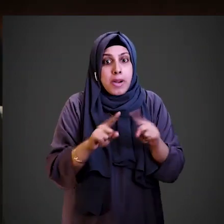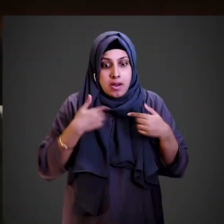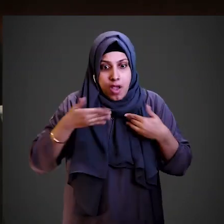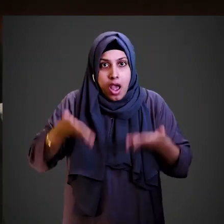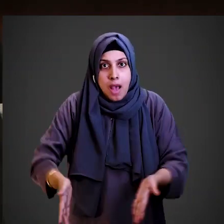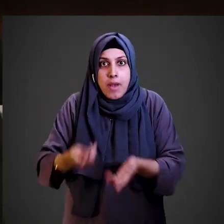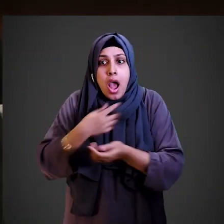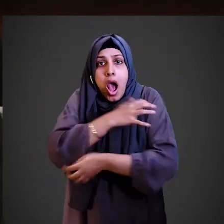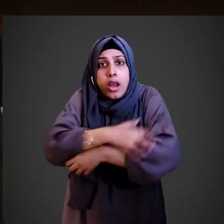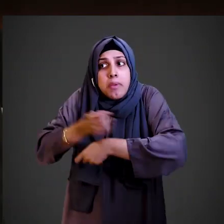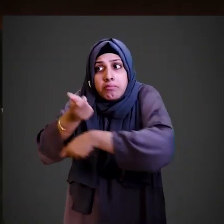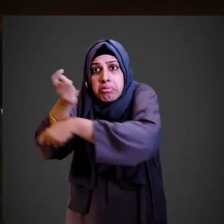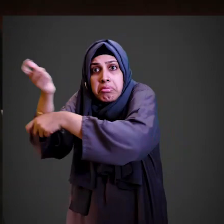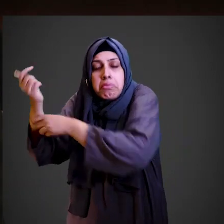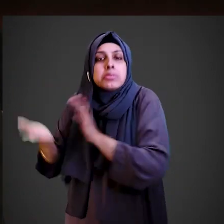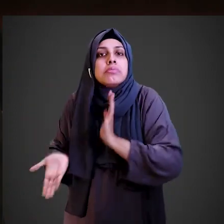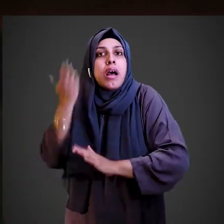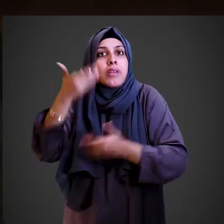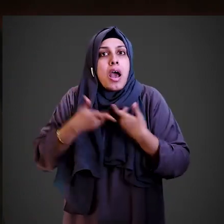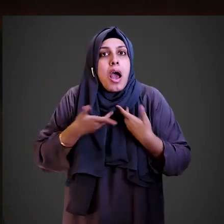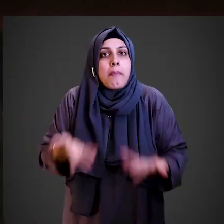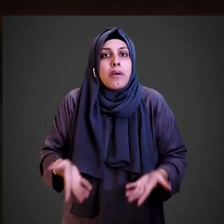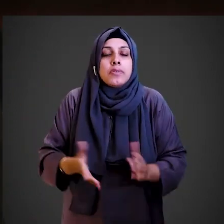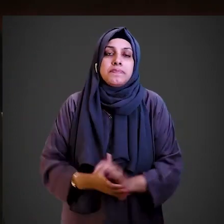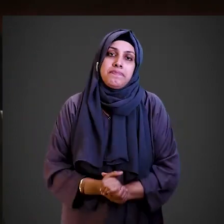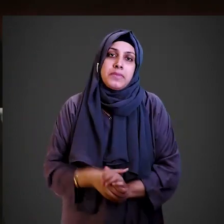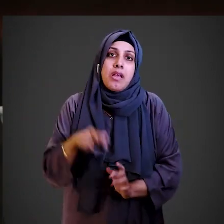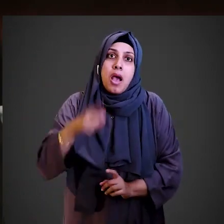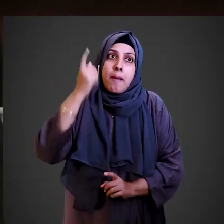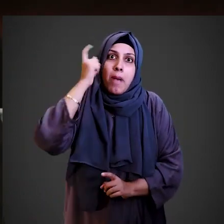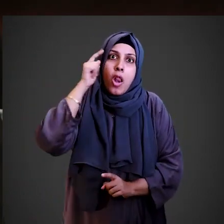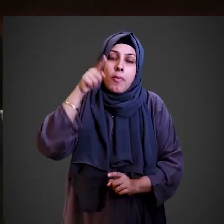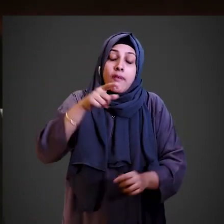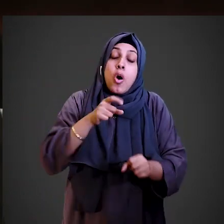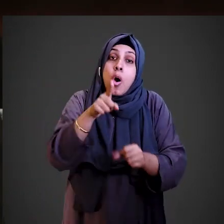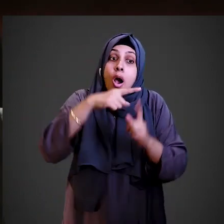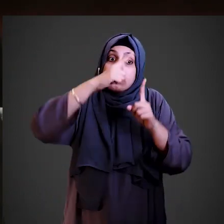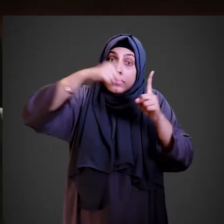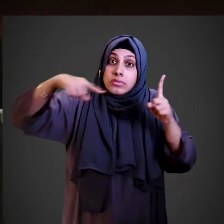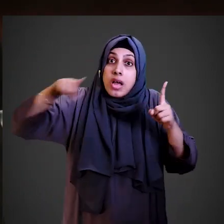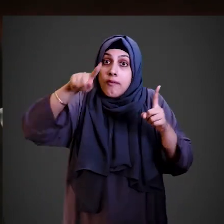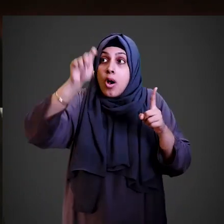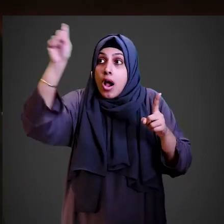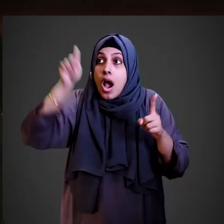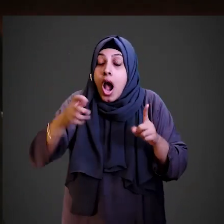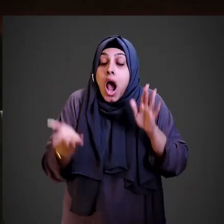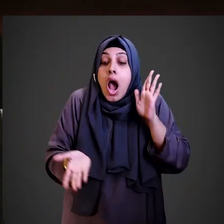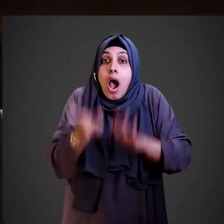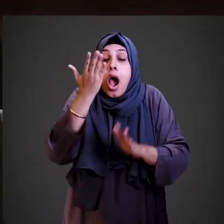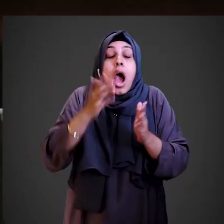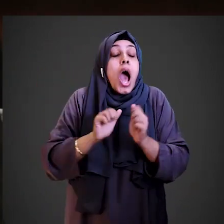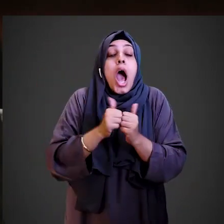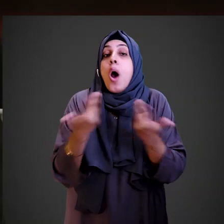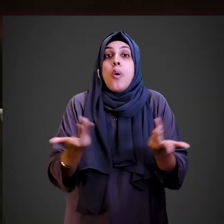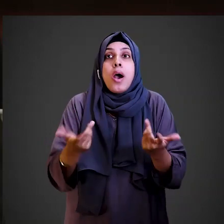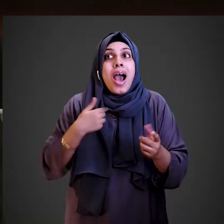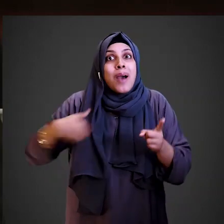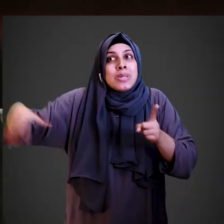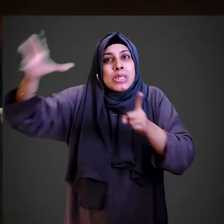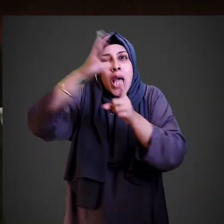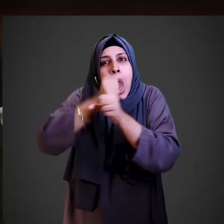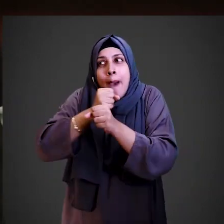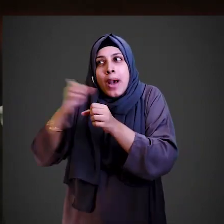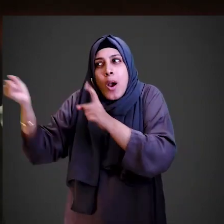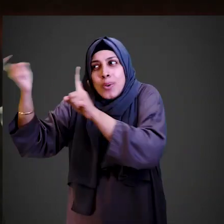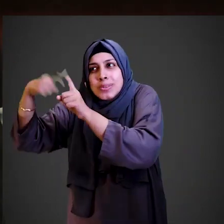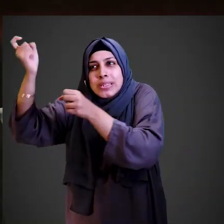گروتھ ایسٹیمیٹس دیے ہوتے ہیں کہ آپ کی معیشت کو اتنے % گرو کرنا ہے۔ تو اگر ہم اس اکانومی کو اس کا حصہ بنا لیں